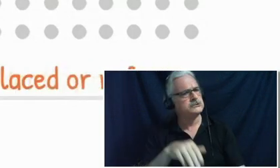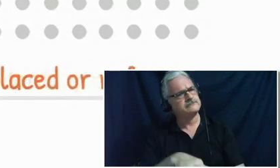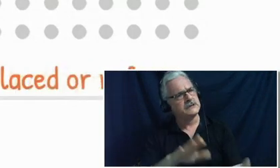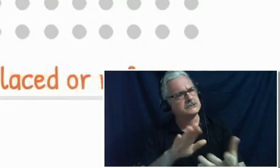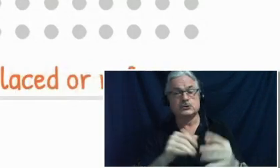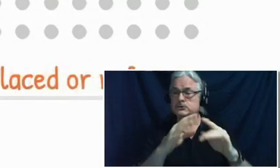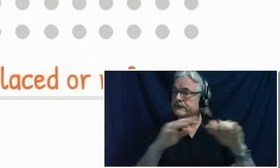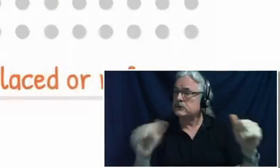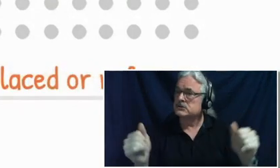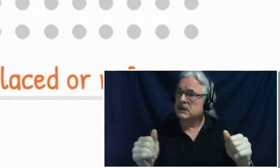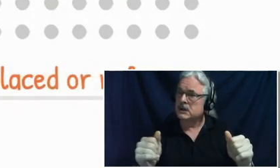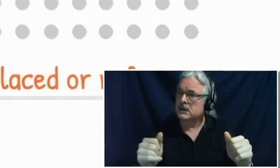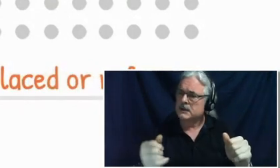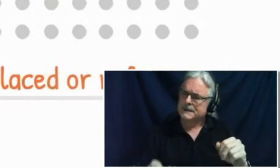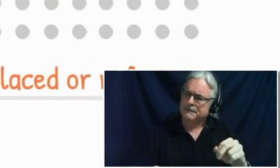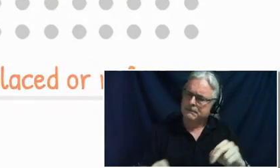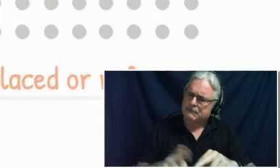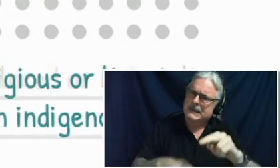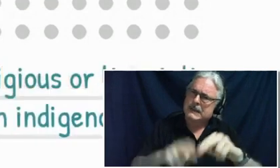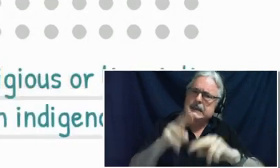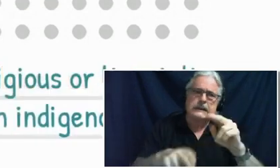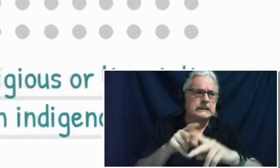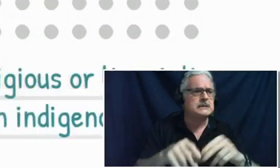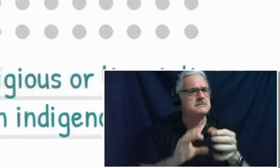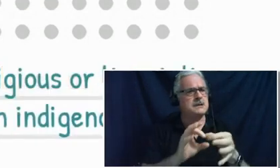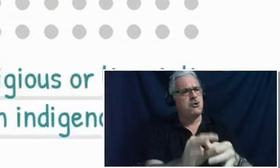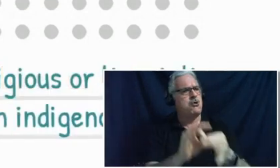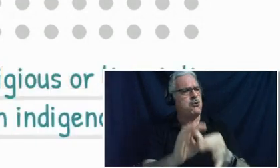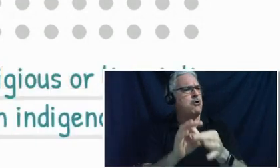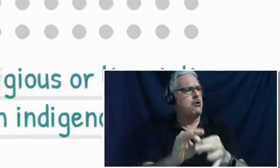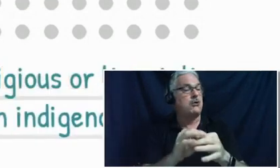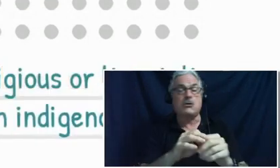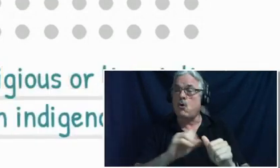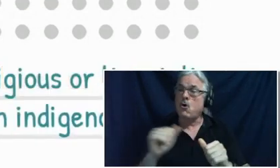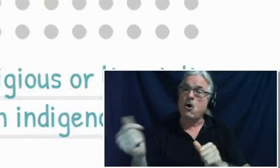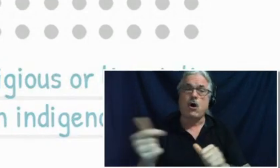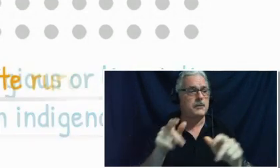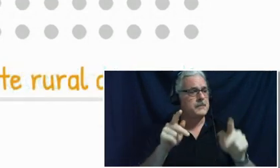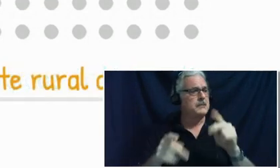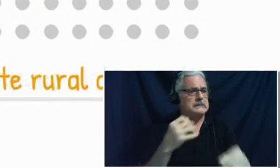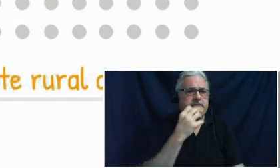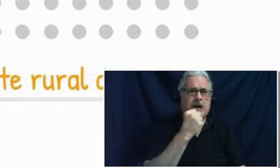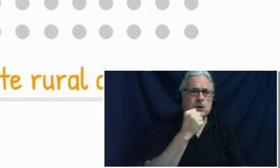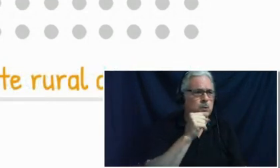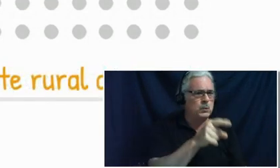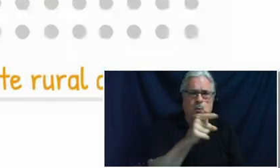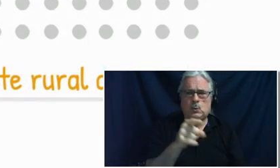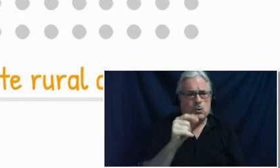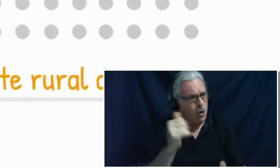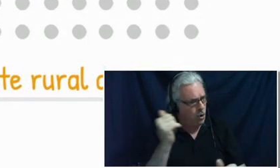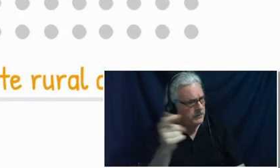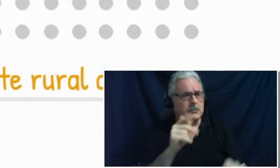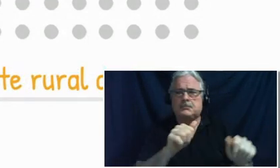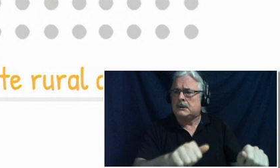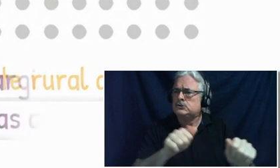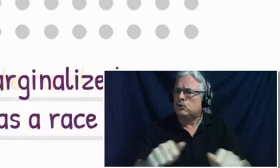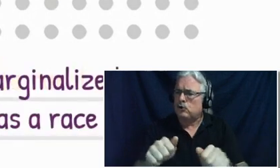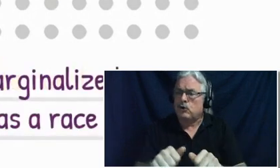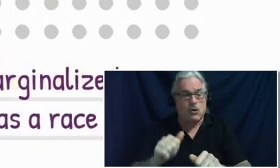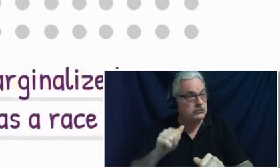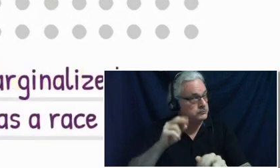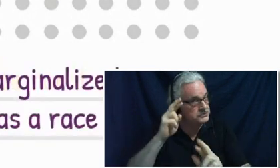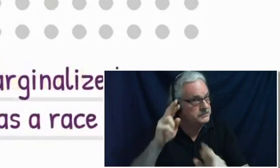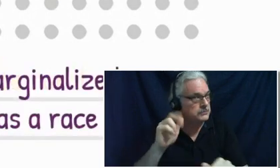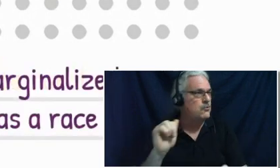sentiment d'appartenance. Ces actions doivent s'ancrer dans la conviction que chaque personne a de la valeur et du potentiel. Chaque personne doit être